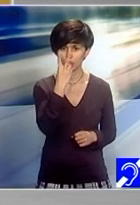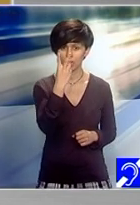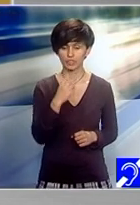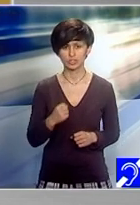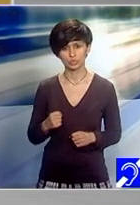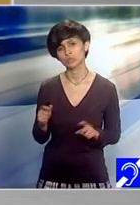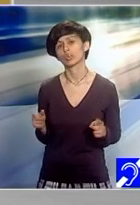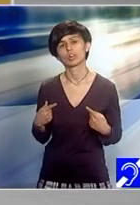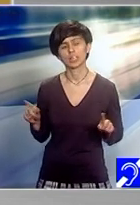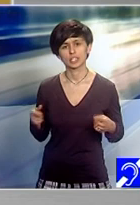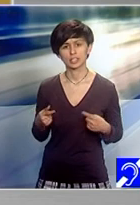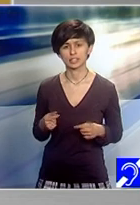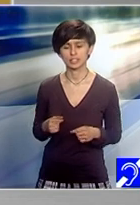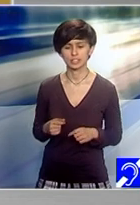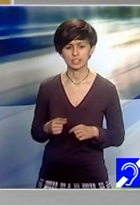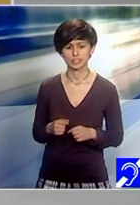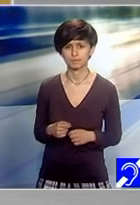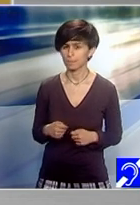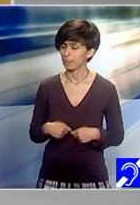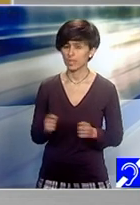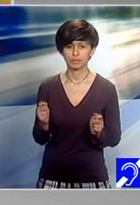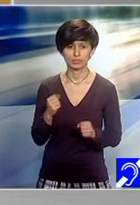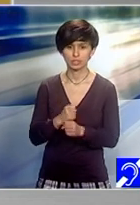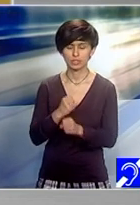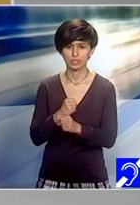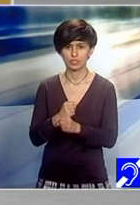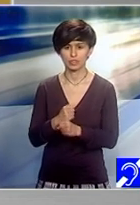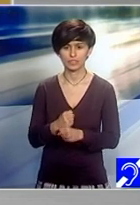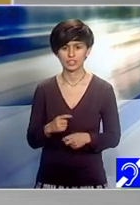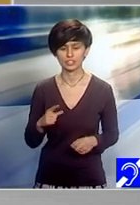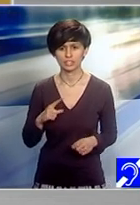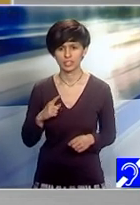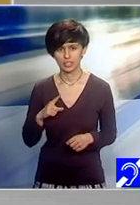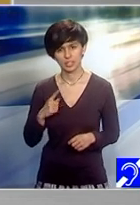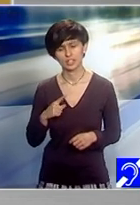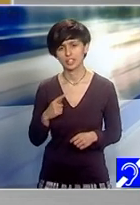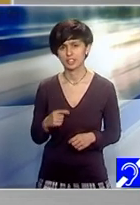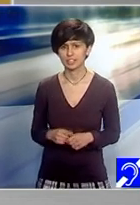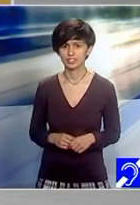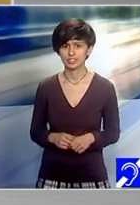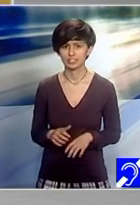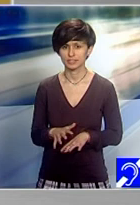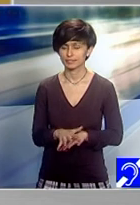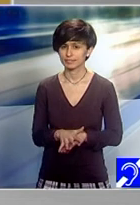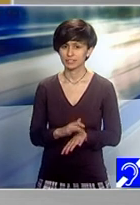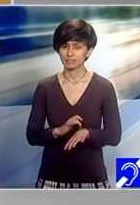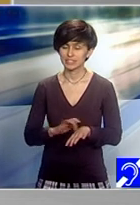improvizând o melodie, tot ceea ce face, tot ceea ce a făcut este de o sensibilitate și de